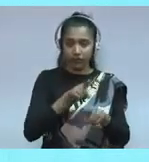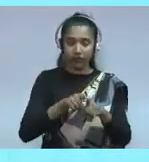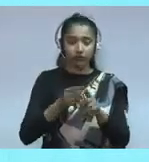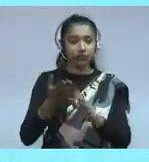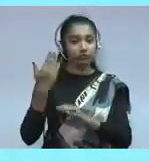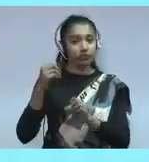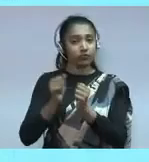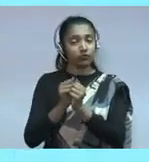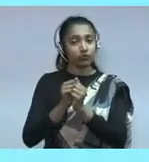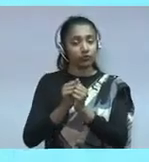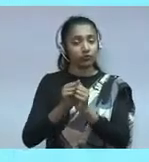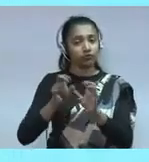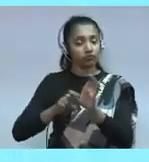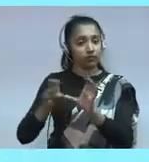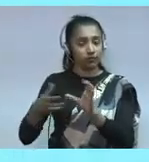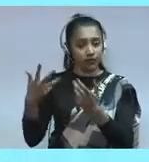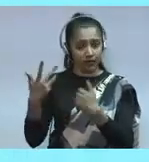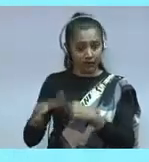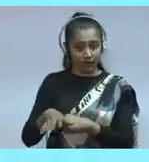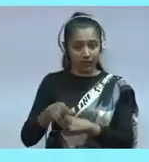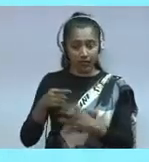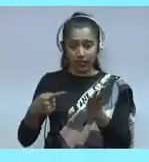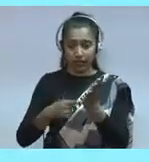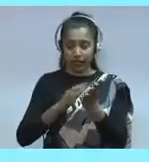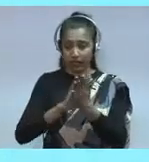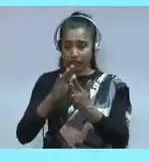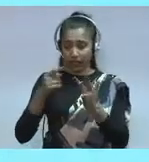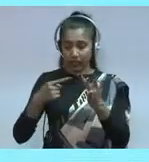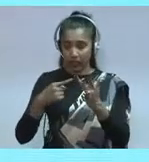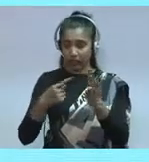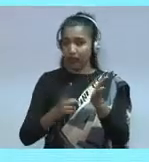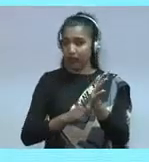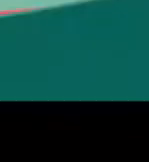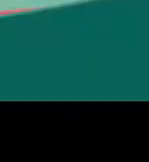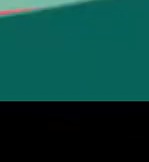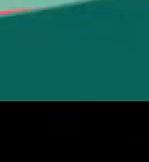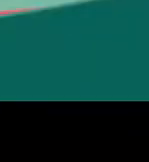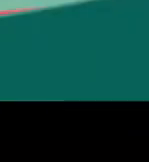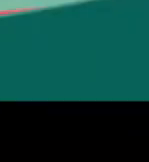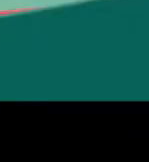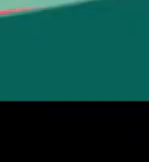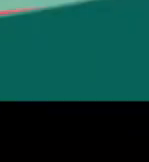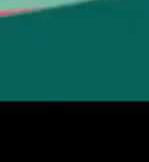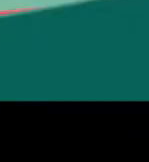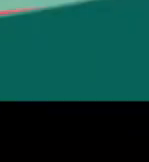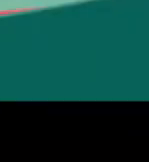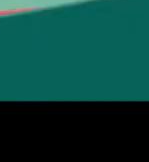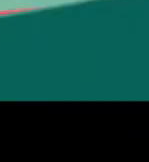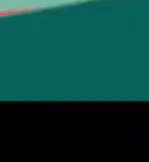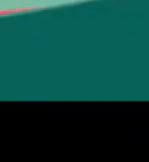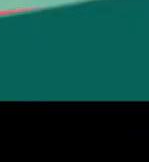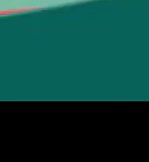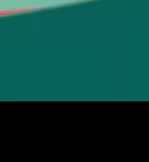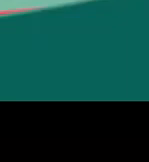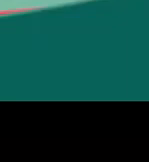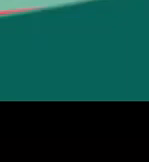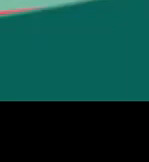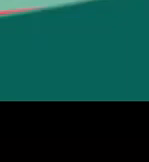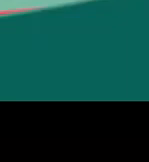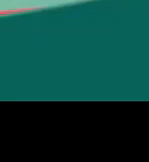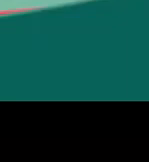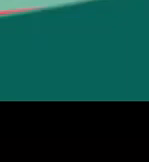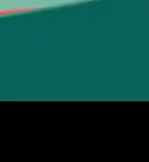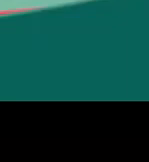තිලක් උබේවර්ධන, වෛද්‍ය හර්ෂ ගමගේ, ප්‍රියදර්ශනී ආර්යරත්න,